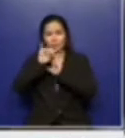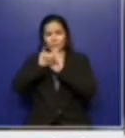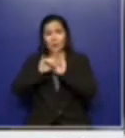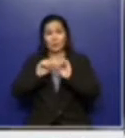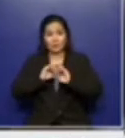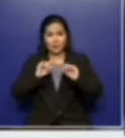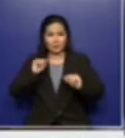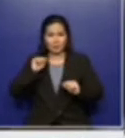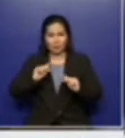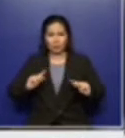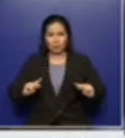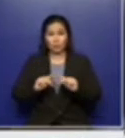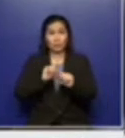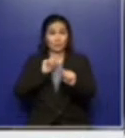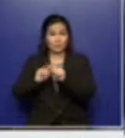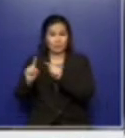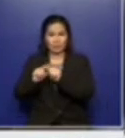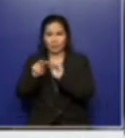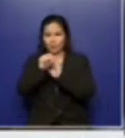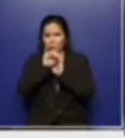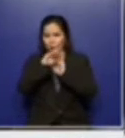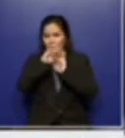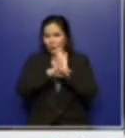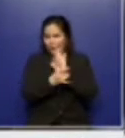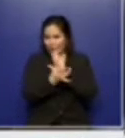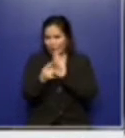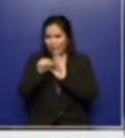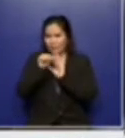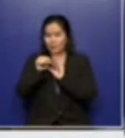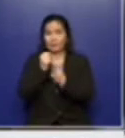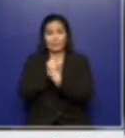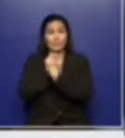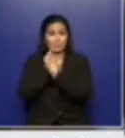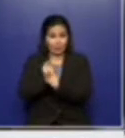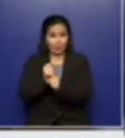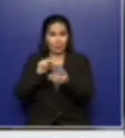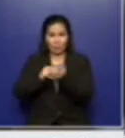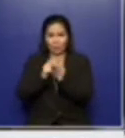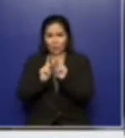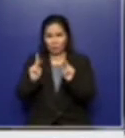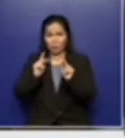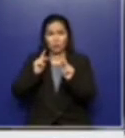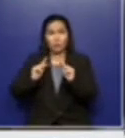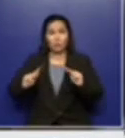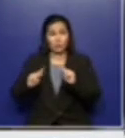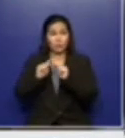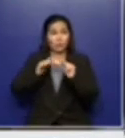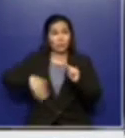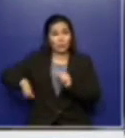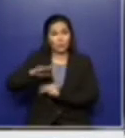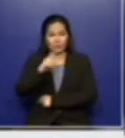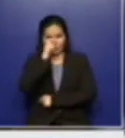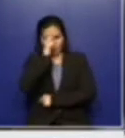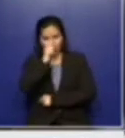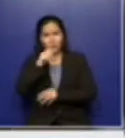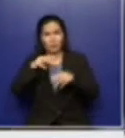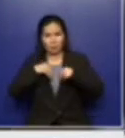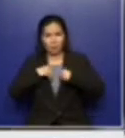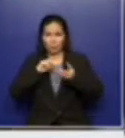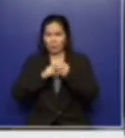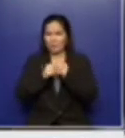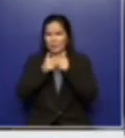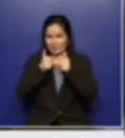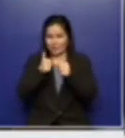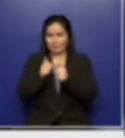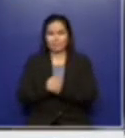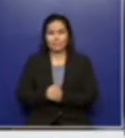กกระทรวงได้ปฏิบัติตามนโยบายครับถือเป็นเรื่องที่ดีนะครับเพราะนั่นคือรัฐบาลเป็นเซ็นเตอร์ในการสั่งการครั้งแรกครับ